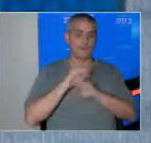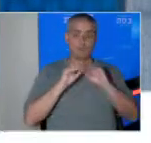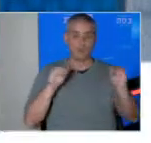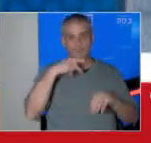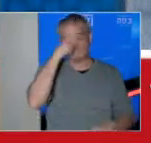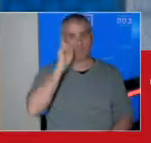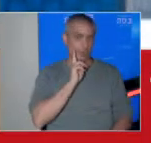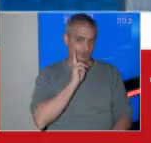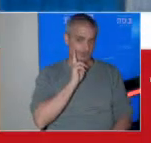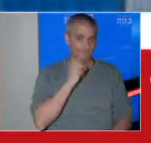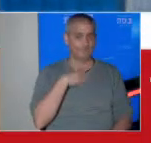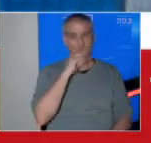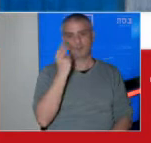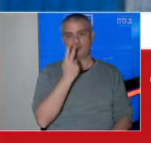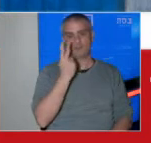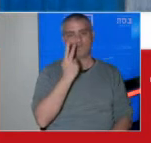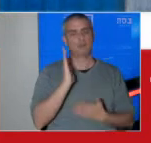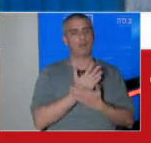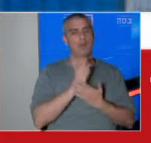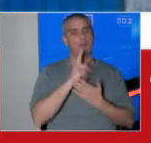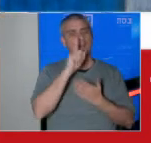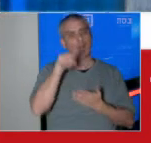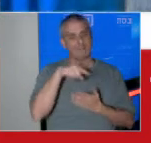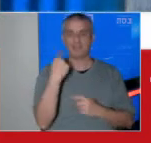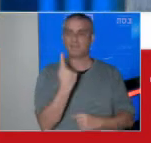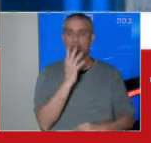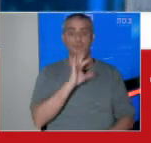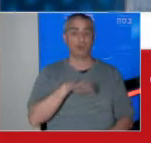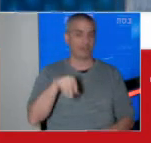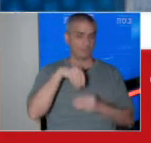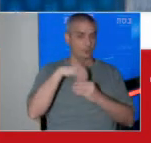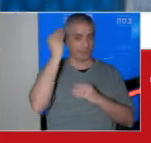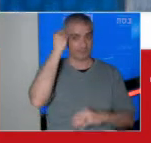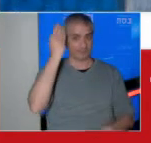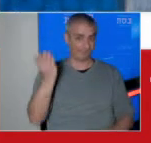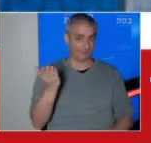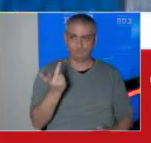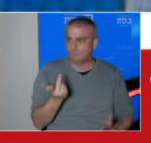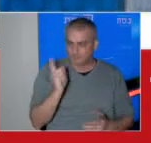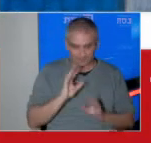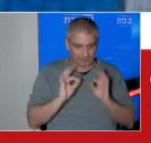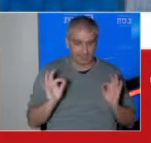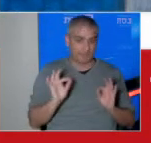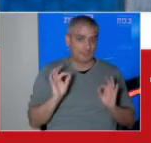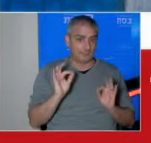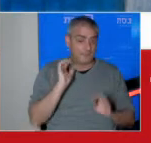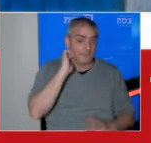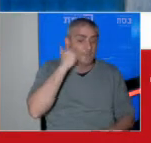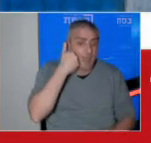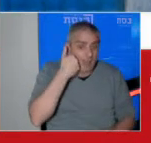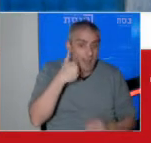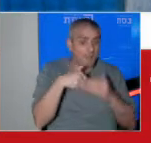וההורים. אנחנו מדברים כמובן על ההחלטה לבטל את בידודי הילדים במערכת החינוך. החלטה שאמורה להיכנס לתוקף החל